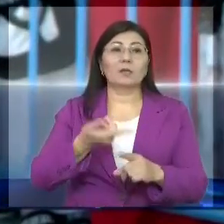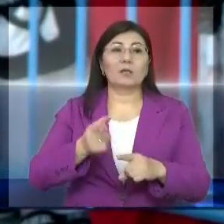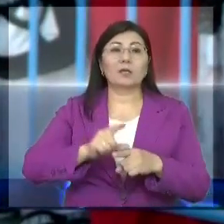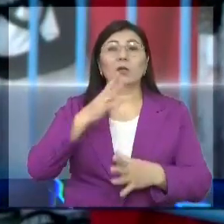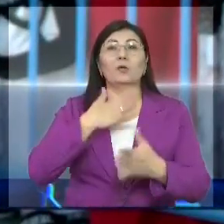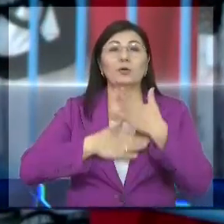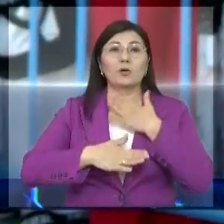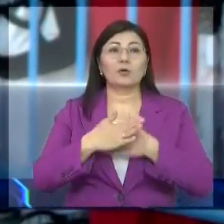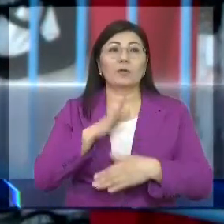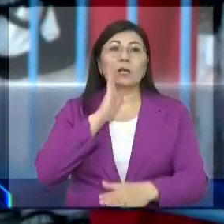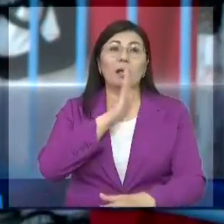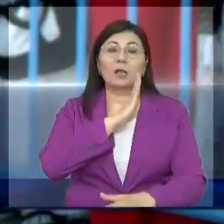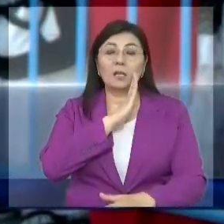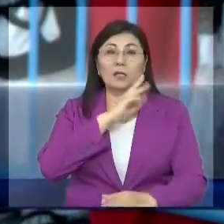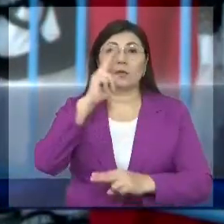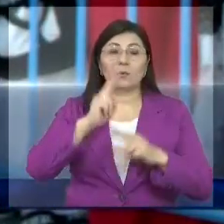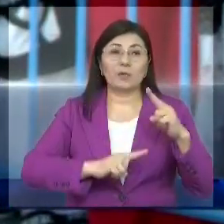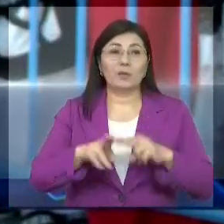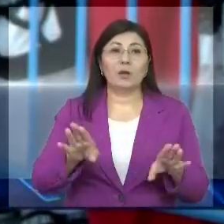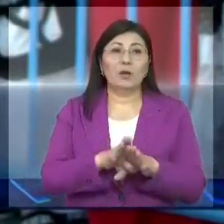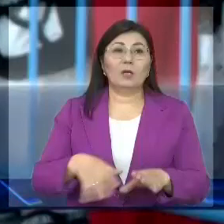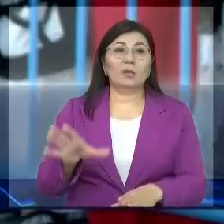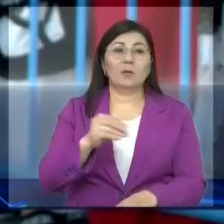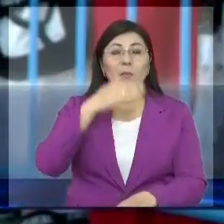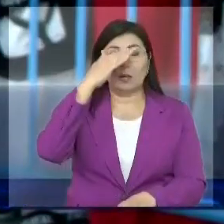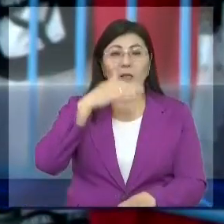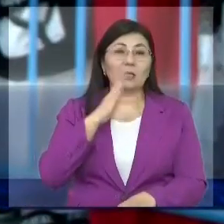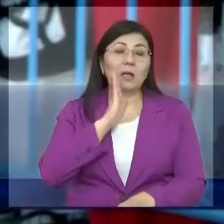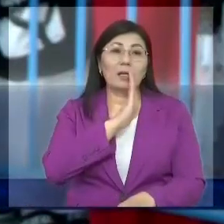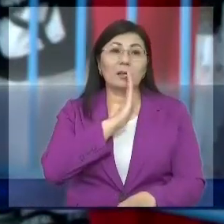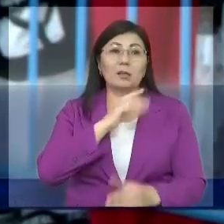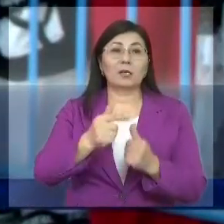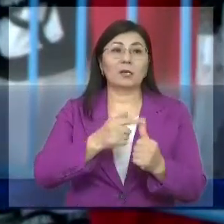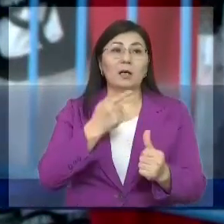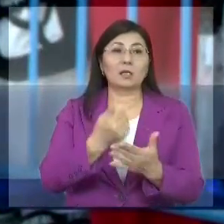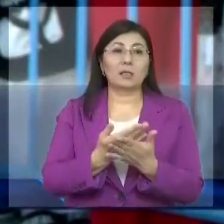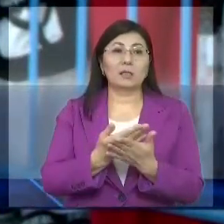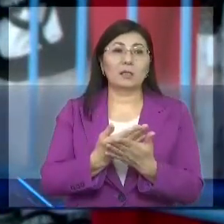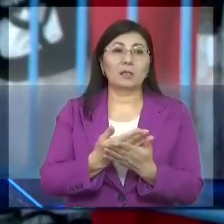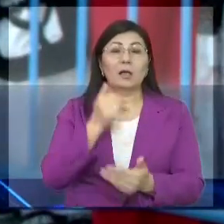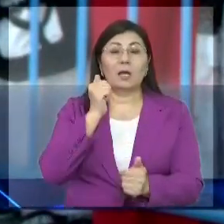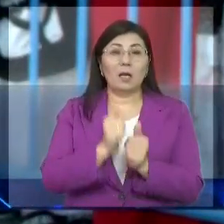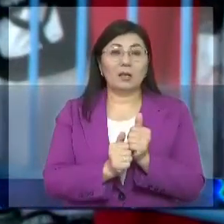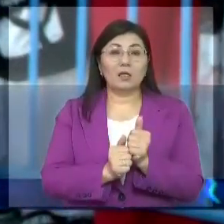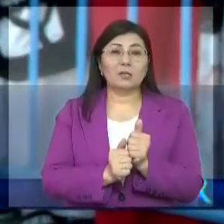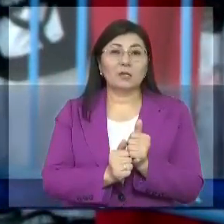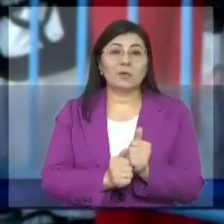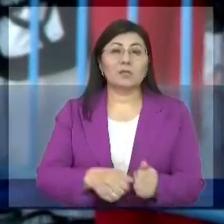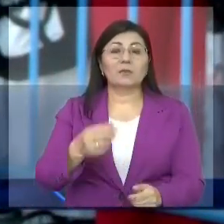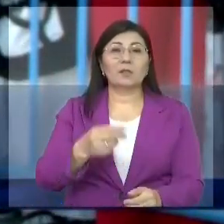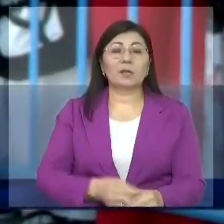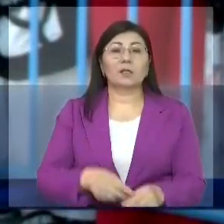қуаныштымын. Аналық ақ пейіліммен және де осында тұрған бүкіл ата-аналардың атынан ата-аналар әрқайсының үкілеп күлген